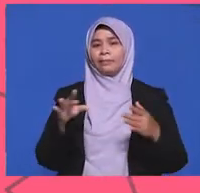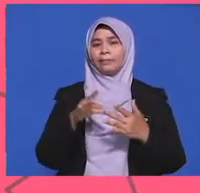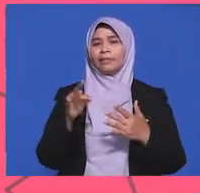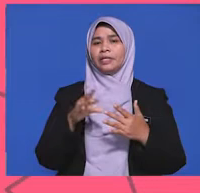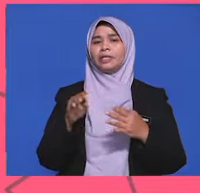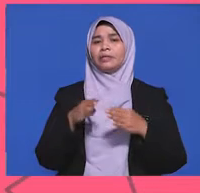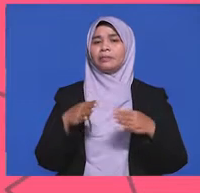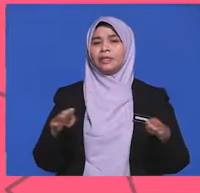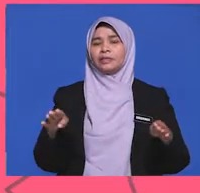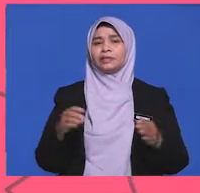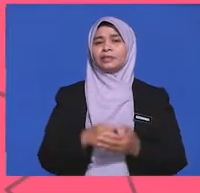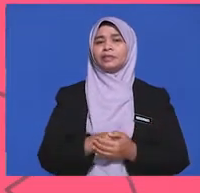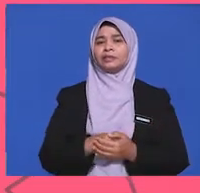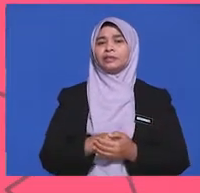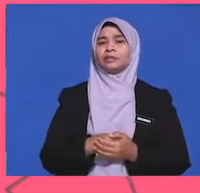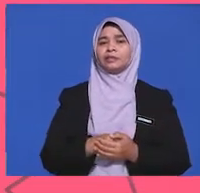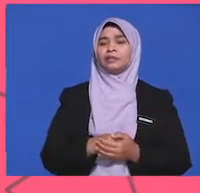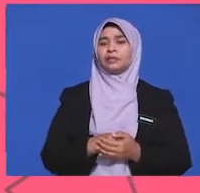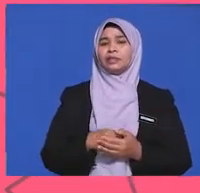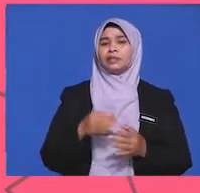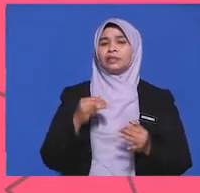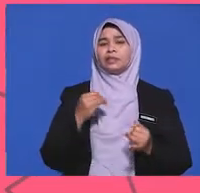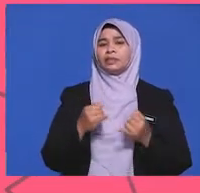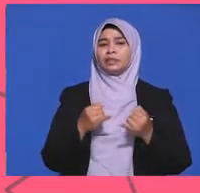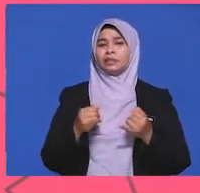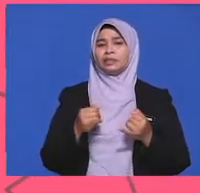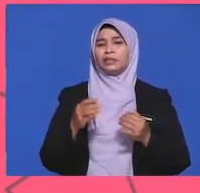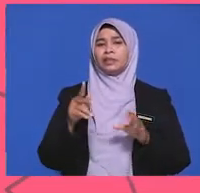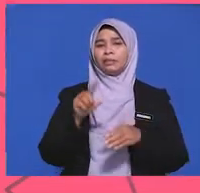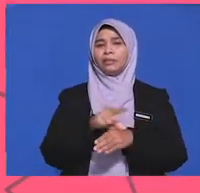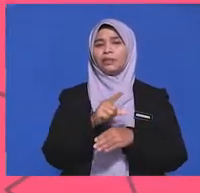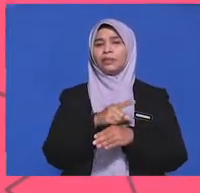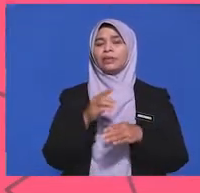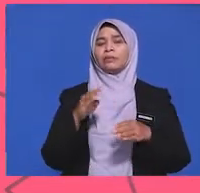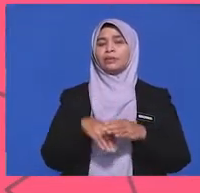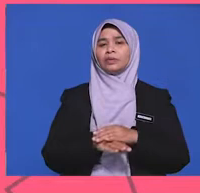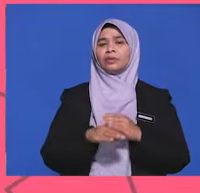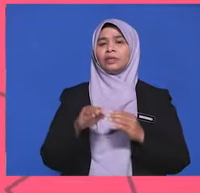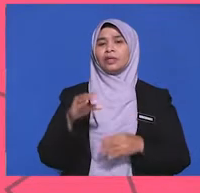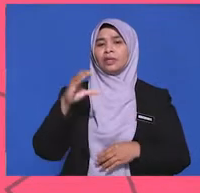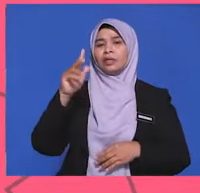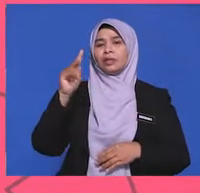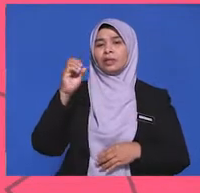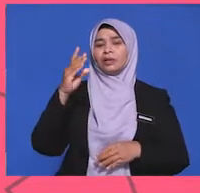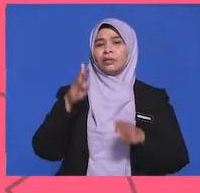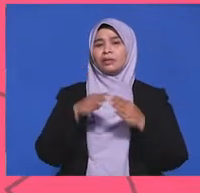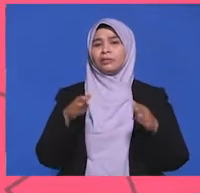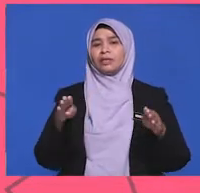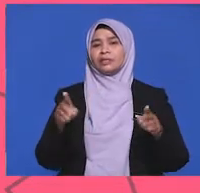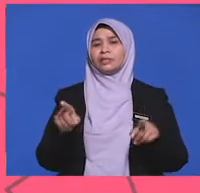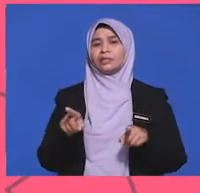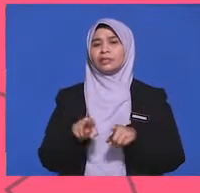pilihan kod bahasa. Sekiranya pengguna memasukkan kod bahasa sama dengan